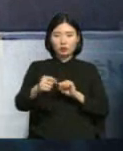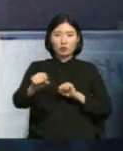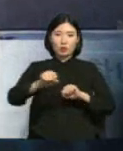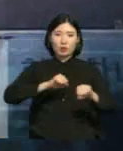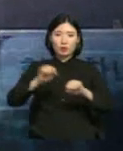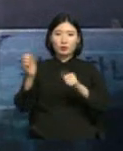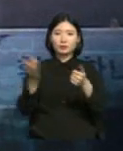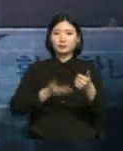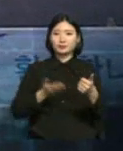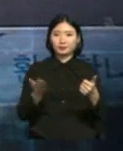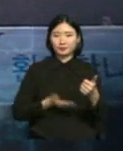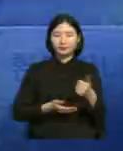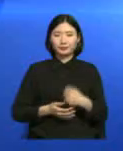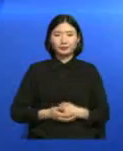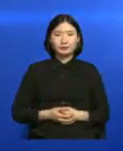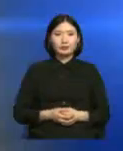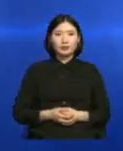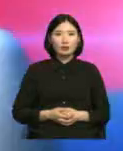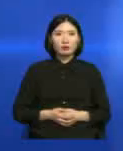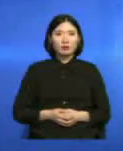주문했습니다. 엄종규 기자입니다.